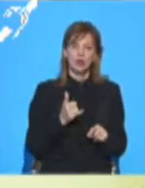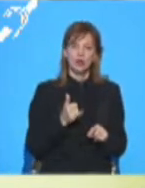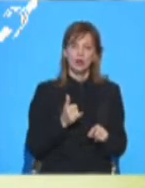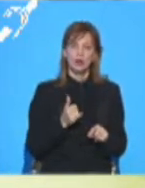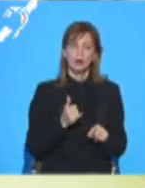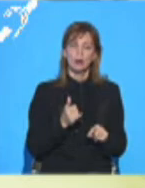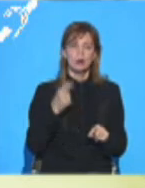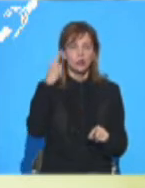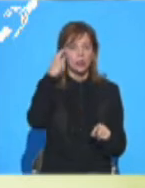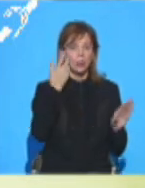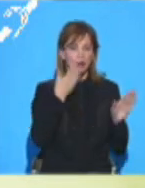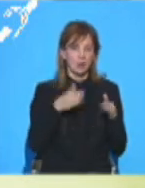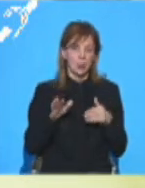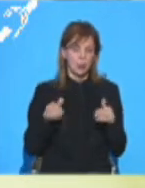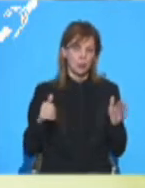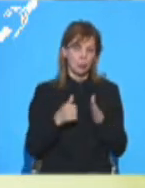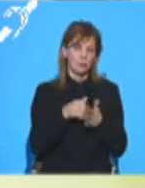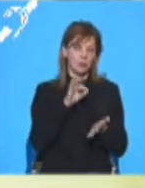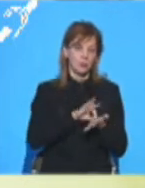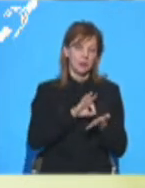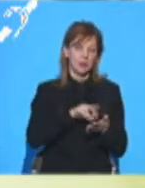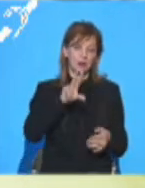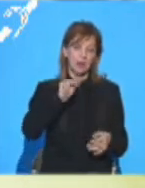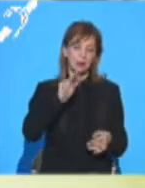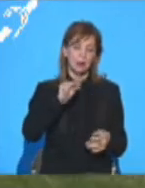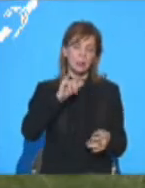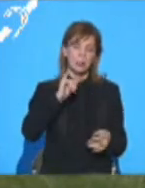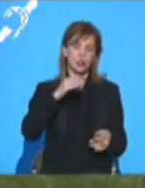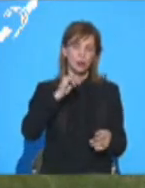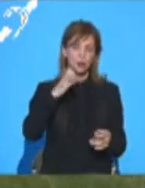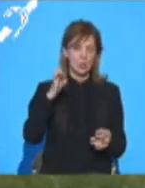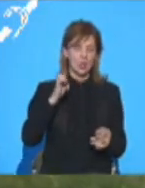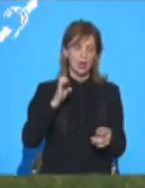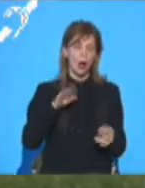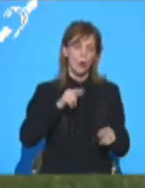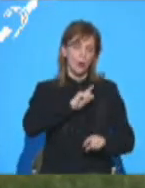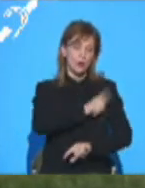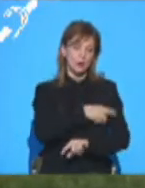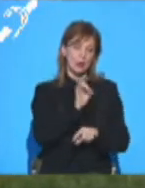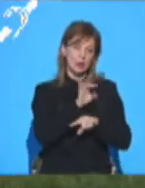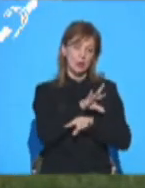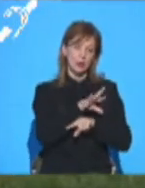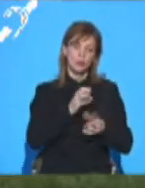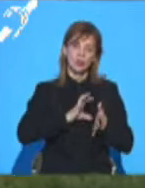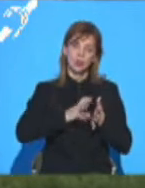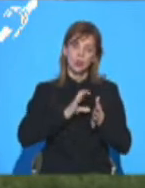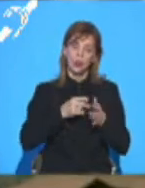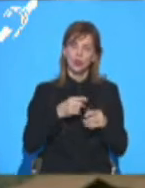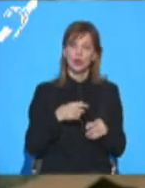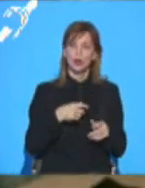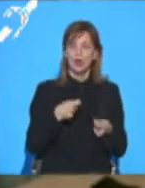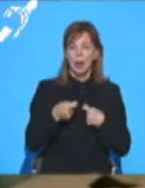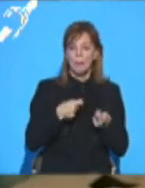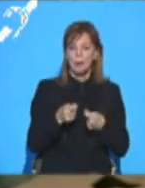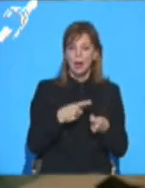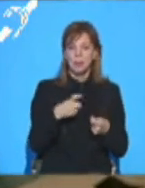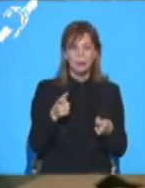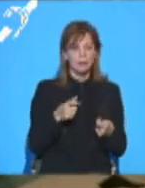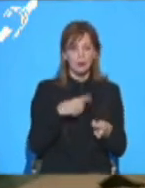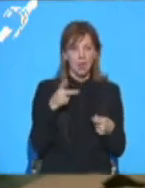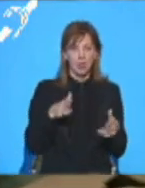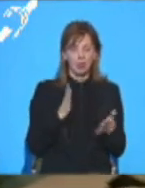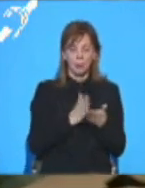Deci fermierii se știe de la început că până pe 30 iunie au posibilitatea să-și vândă producția în piață fără alte